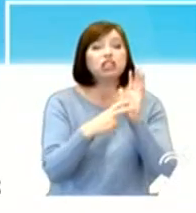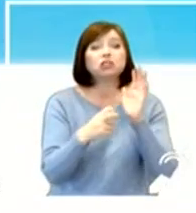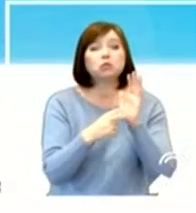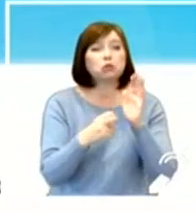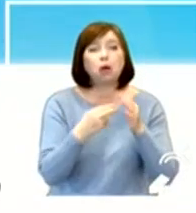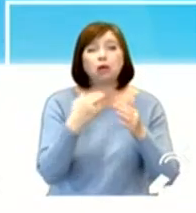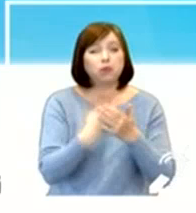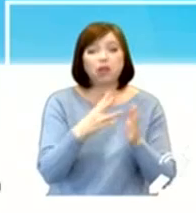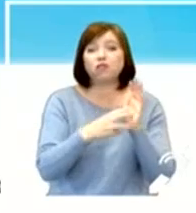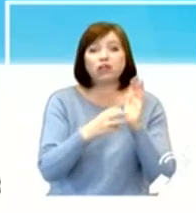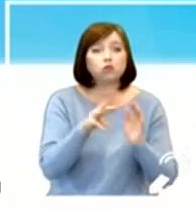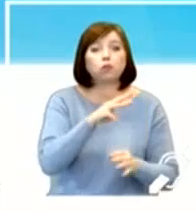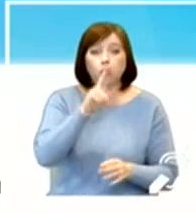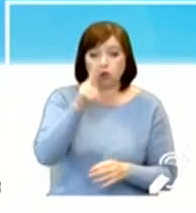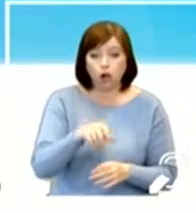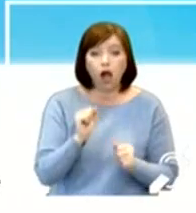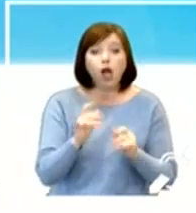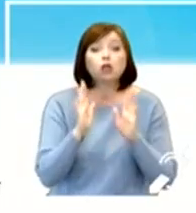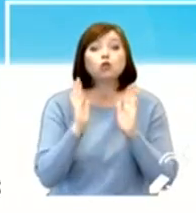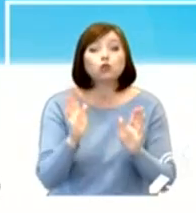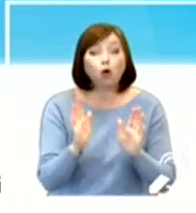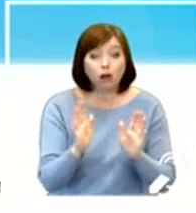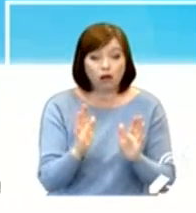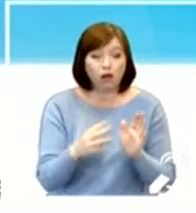700, aproape 800 de milioane de dolari, dar este doar vreo